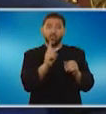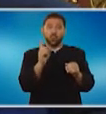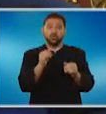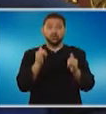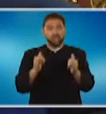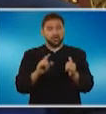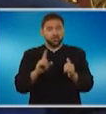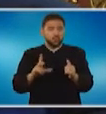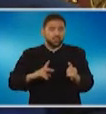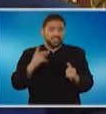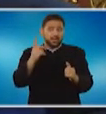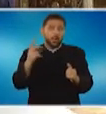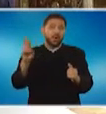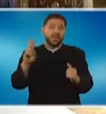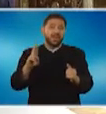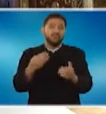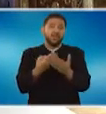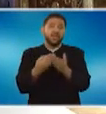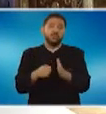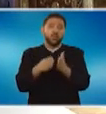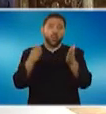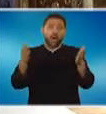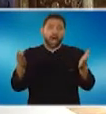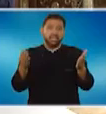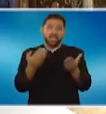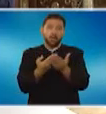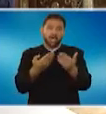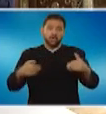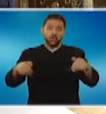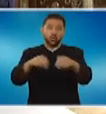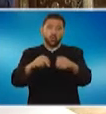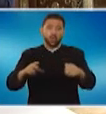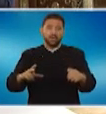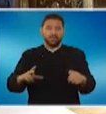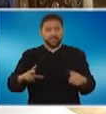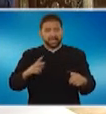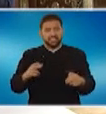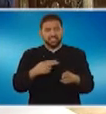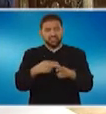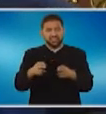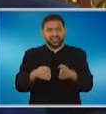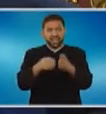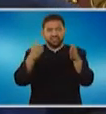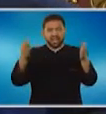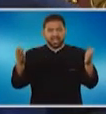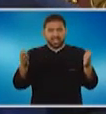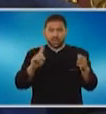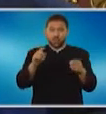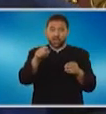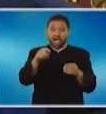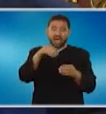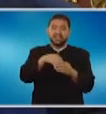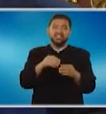Și atunci nu suntem o religie a cărții. Pentru noi este Sfântă Scriptura nu ea în